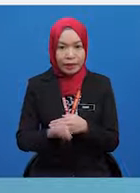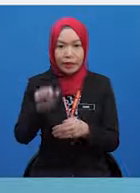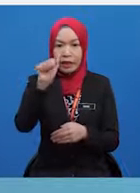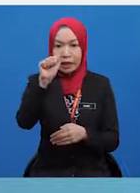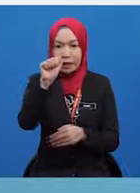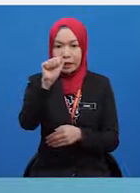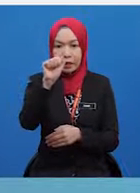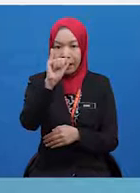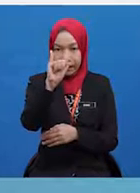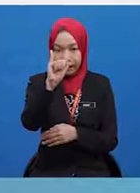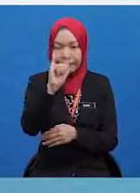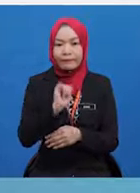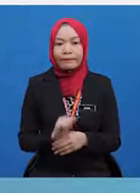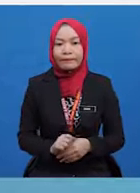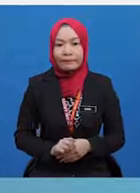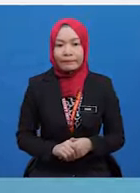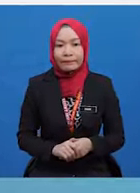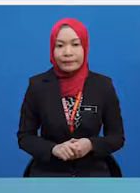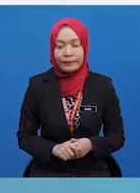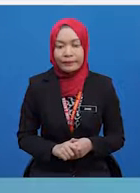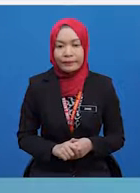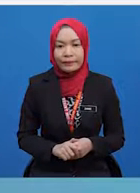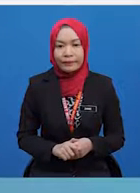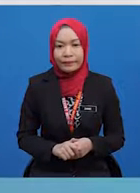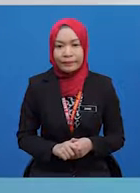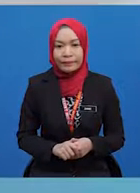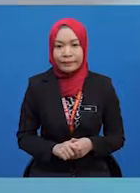Adobe Illustrator.